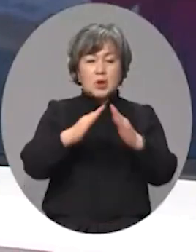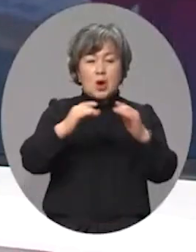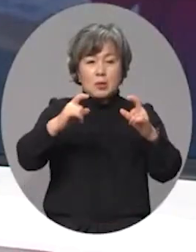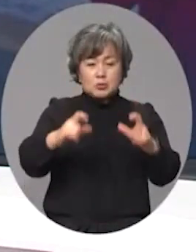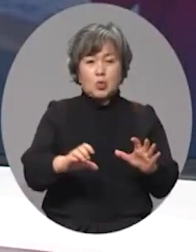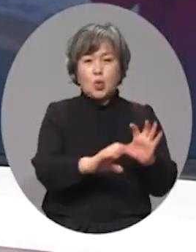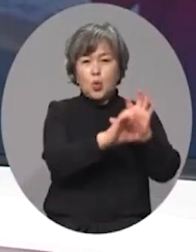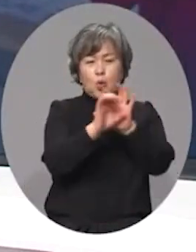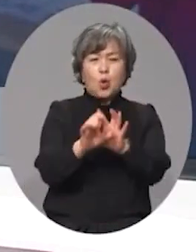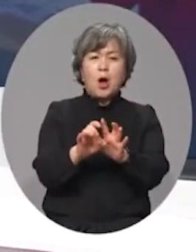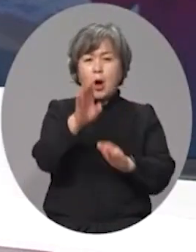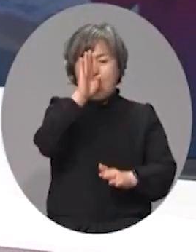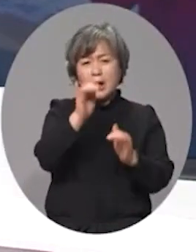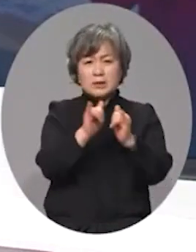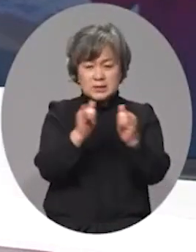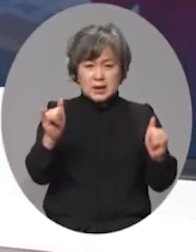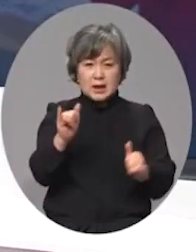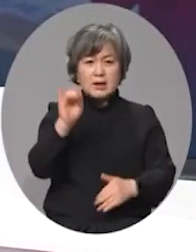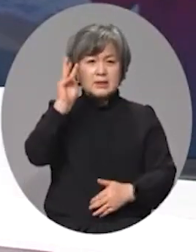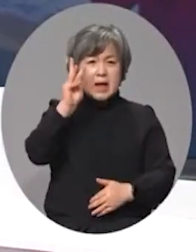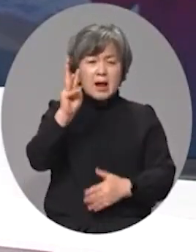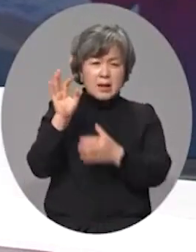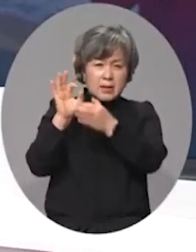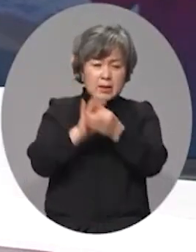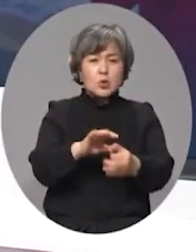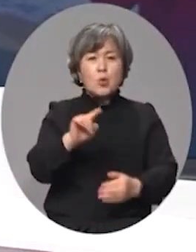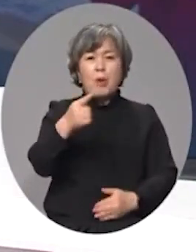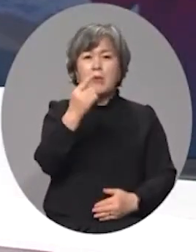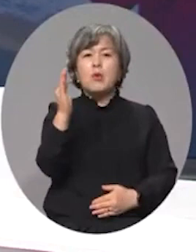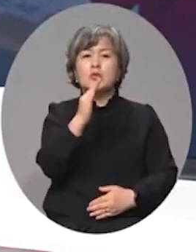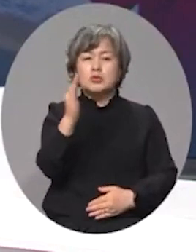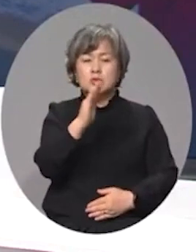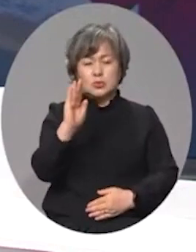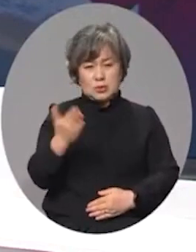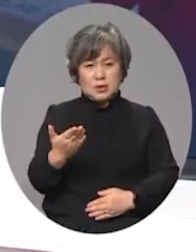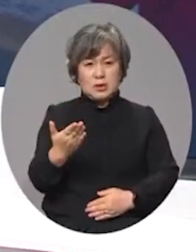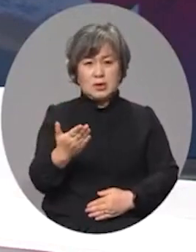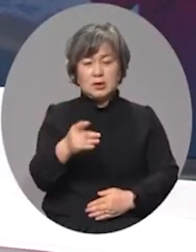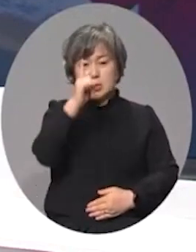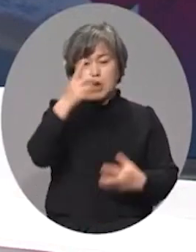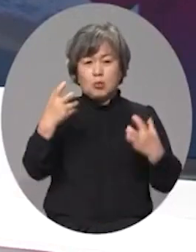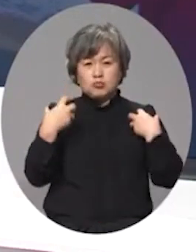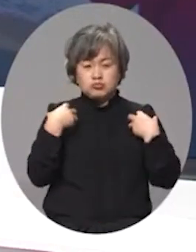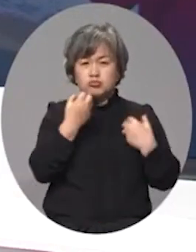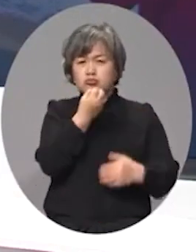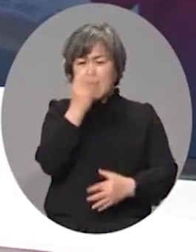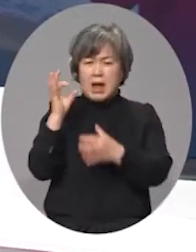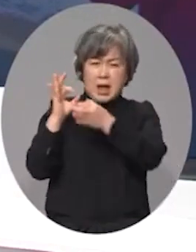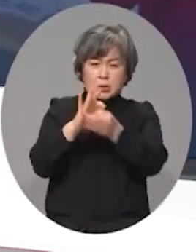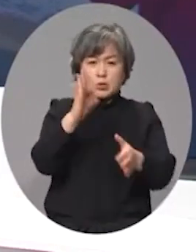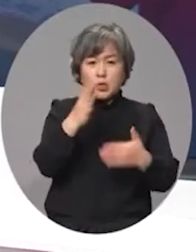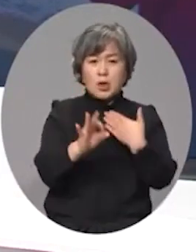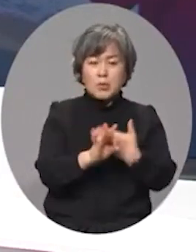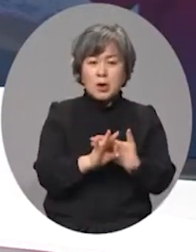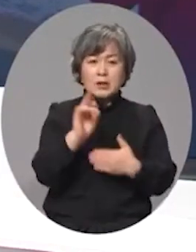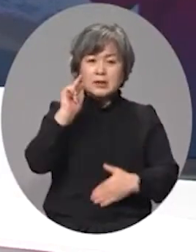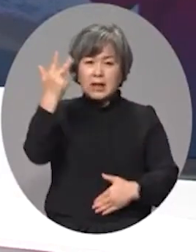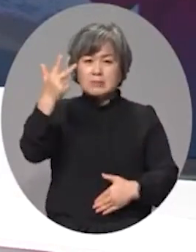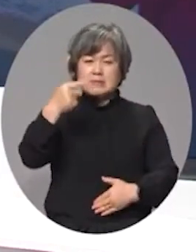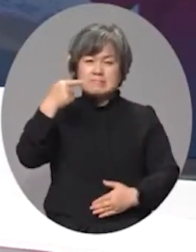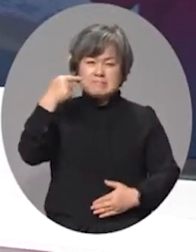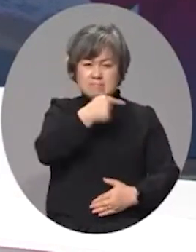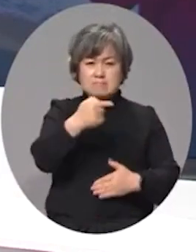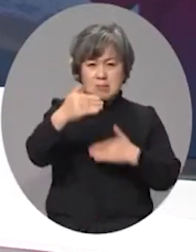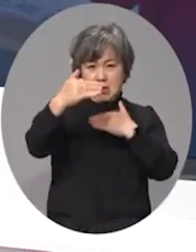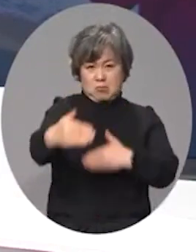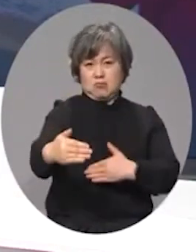전라북도의 코로나19 환자가 사흘 연속 100명 안팎을 보이고 있습니다. 정부가 유행이 꺾이지 않으면 다음 주 중에 강력한